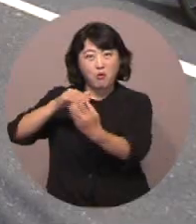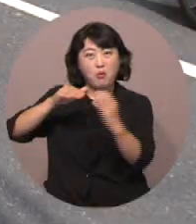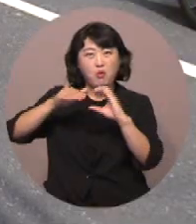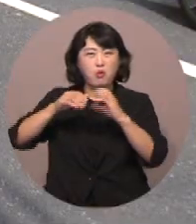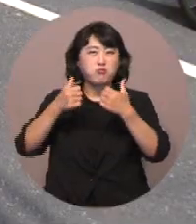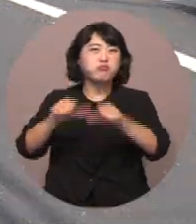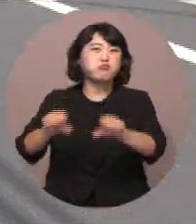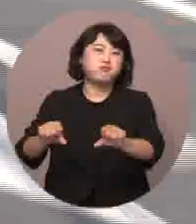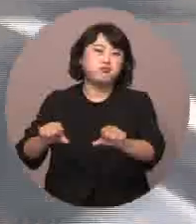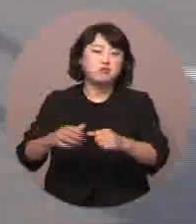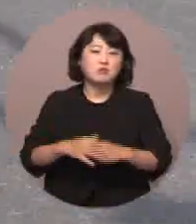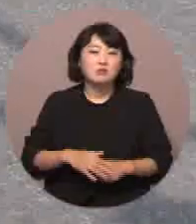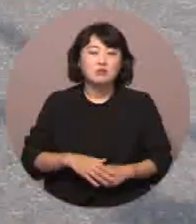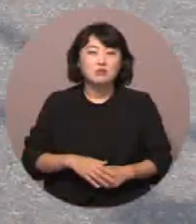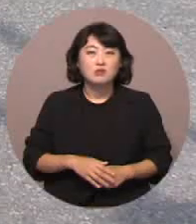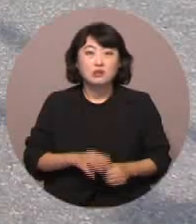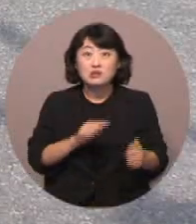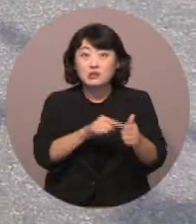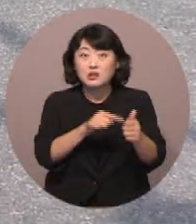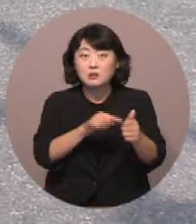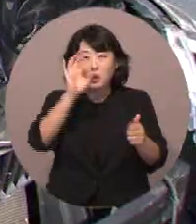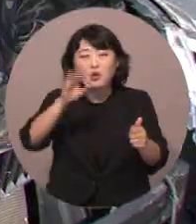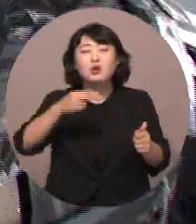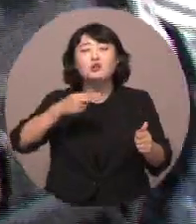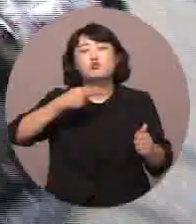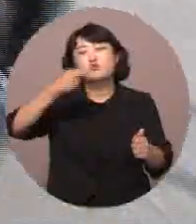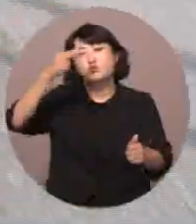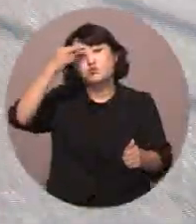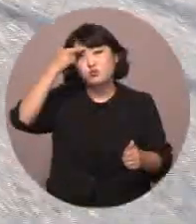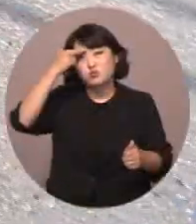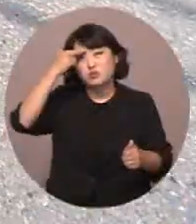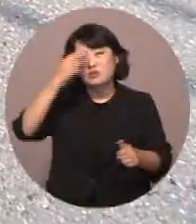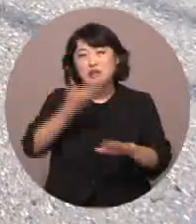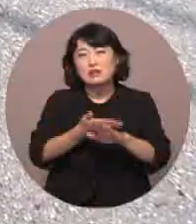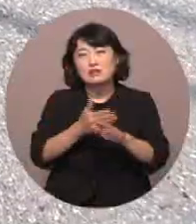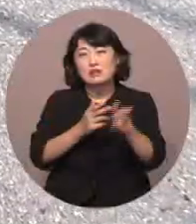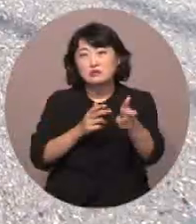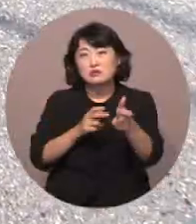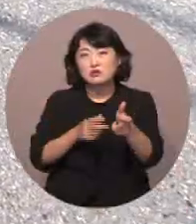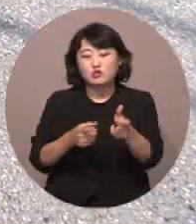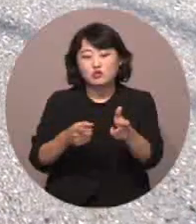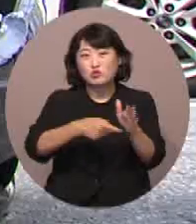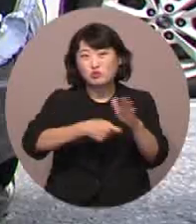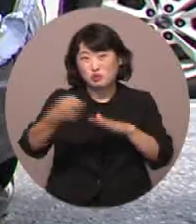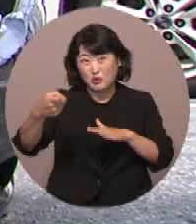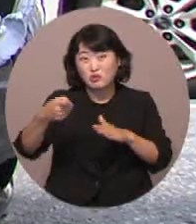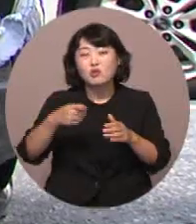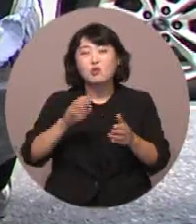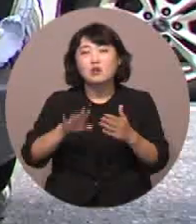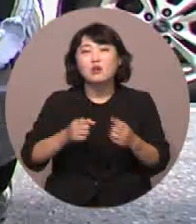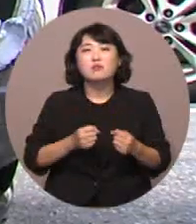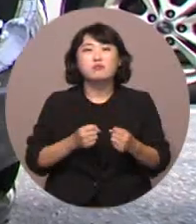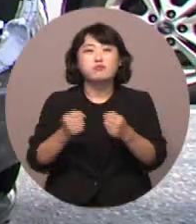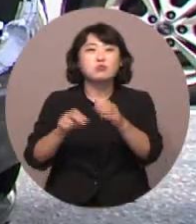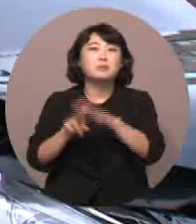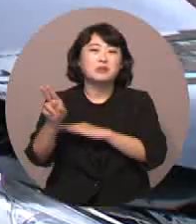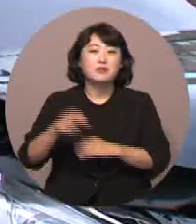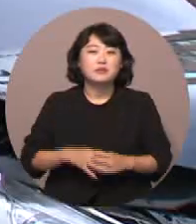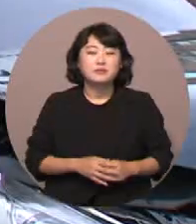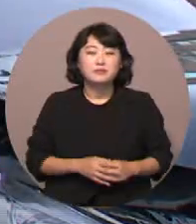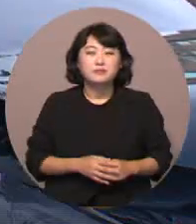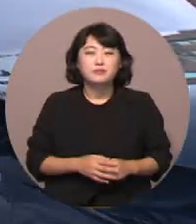있습니다 알고보니이 남성은 수레에 다른 사람의 차를 훔쳐 사고까지 내고 도주한 겁니다 정가